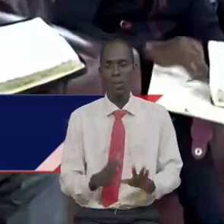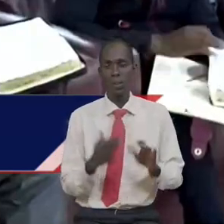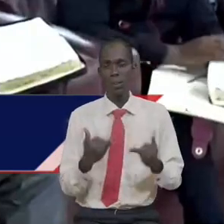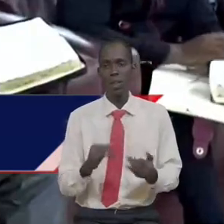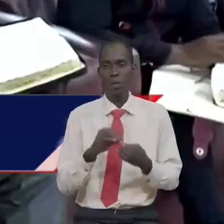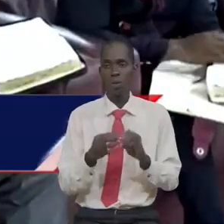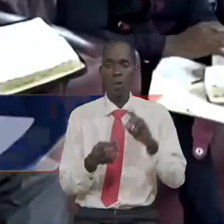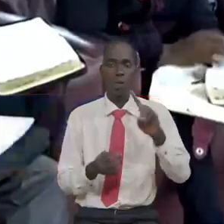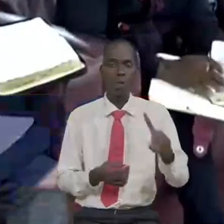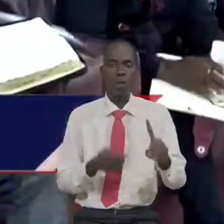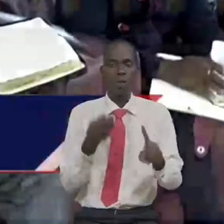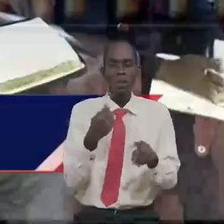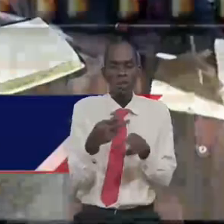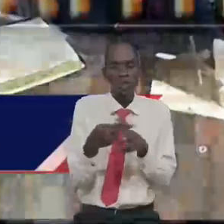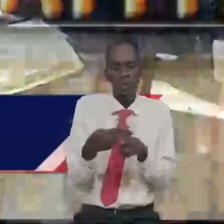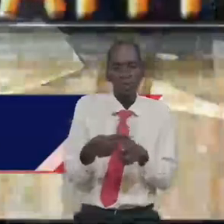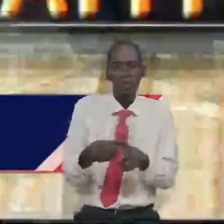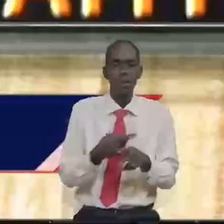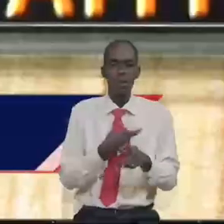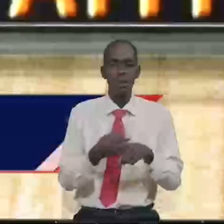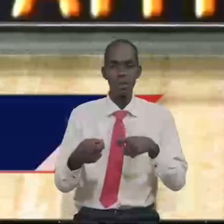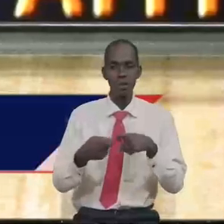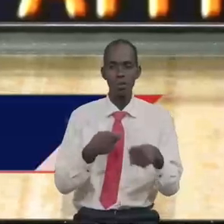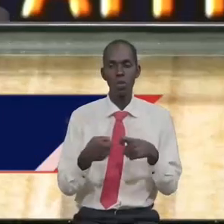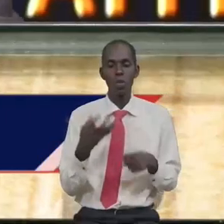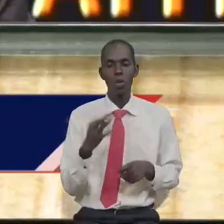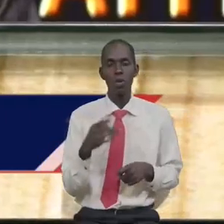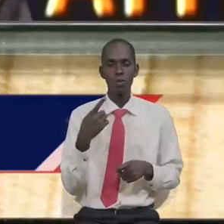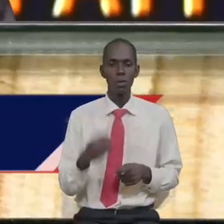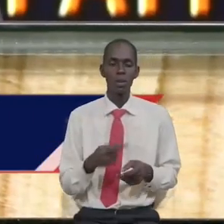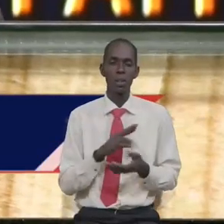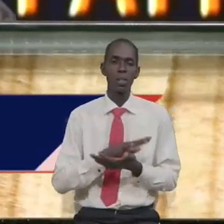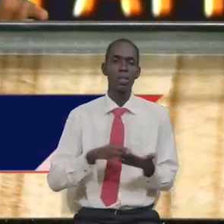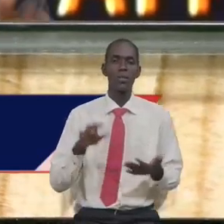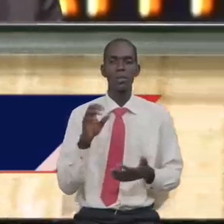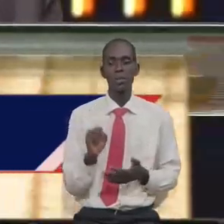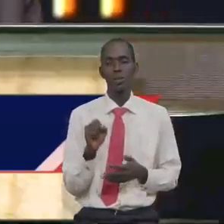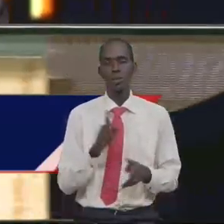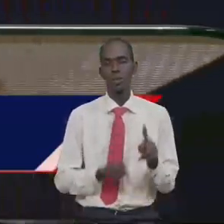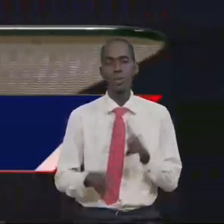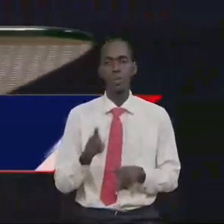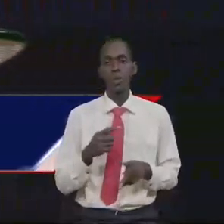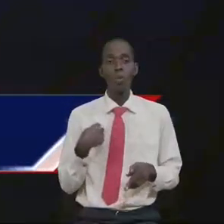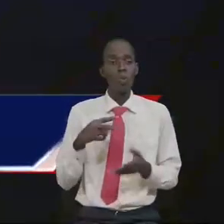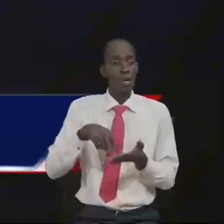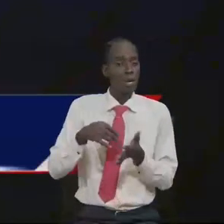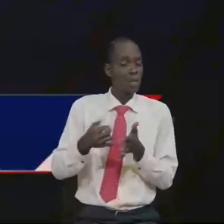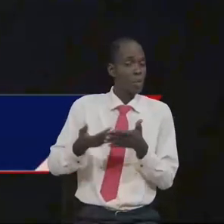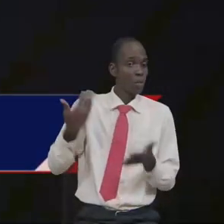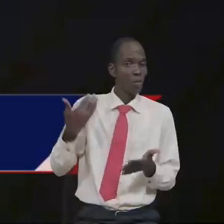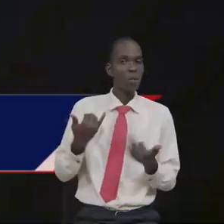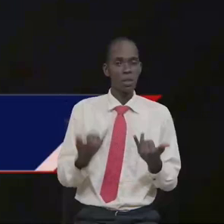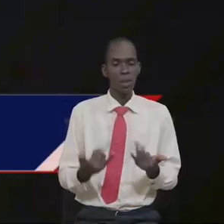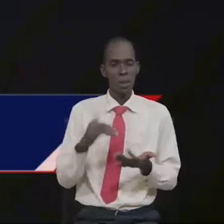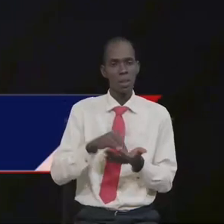la persécution temporaire du juste. Nous l'avons déjà lu, versets 19